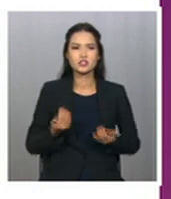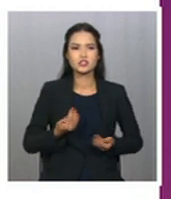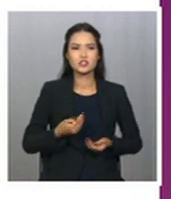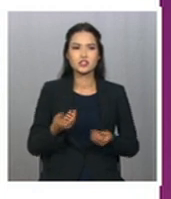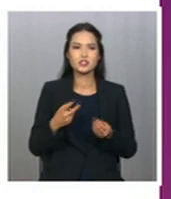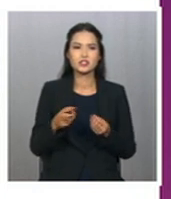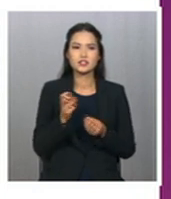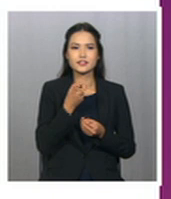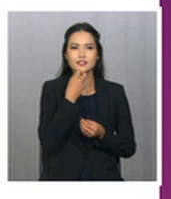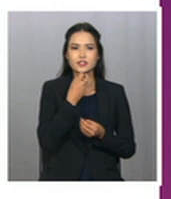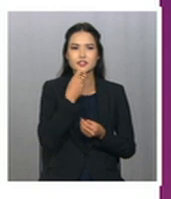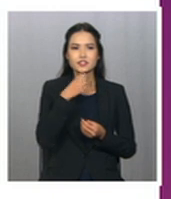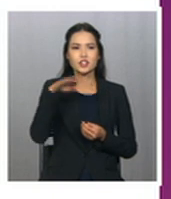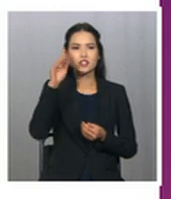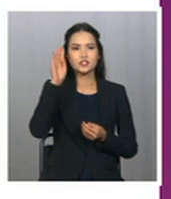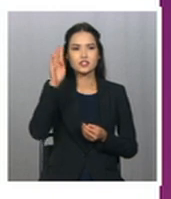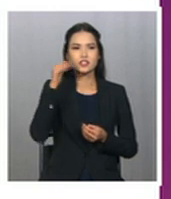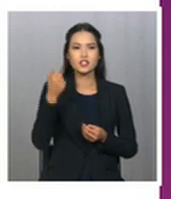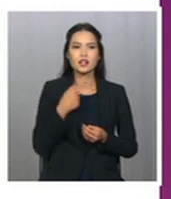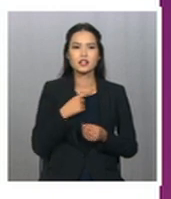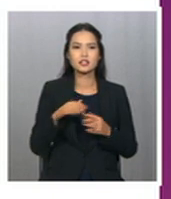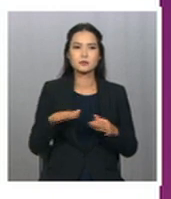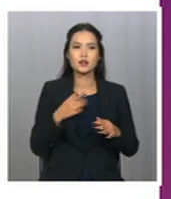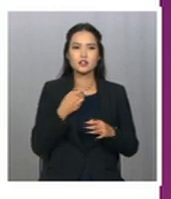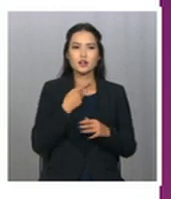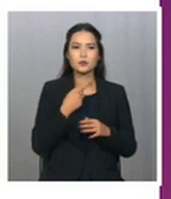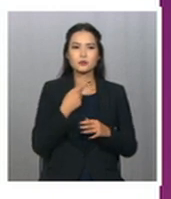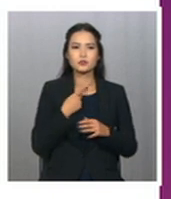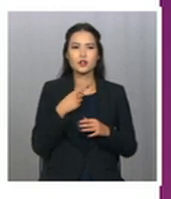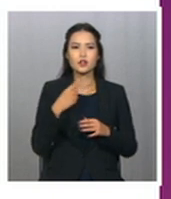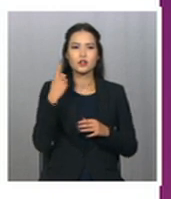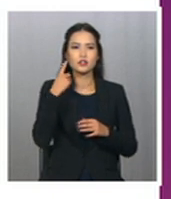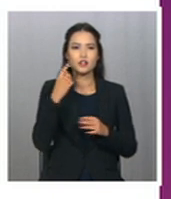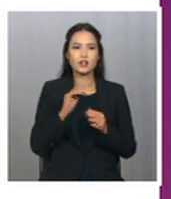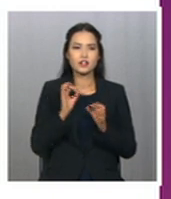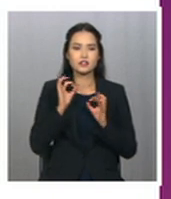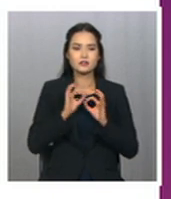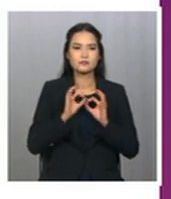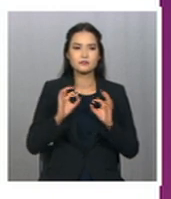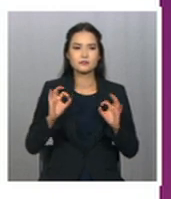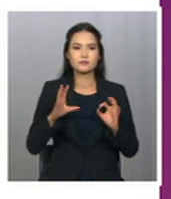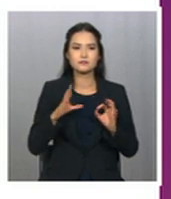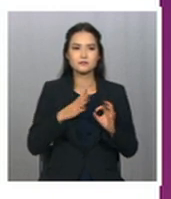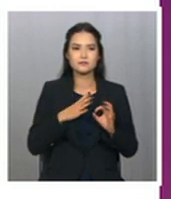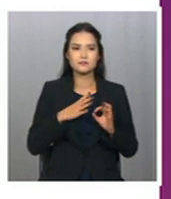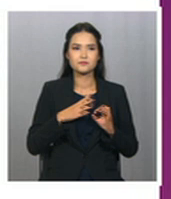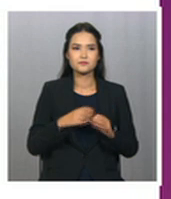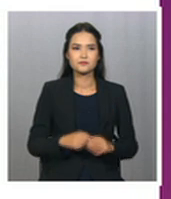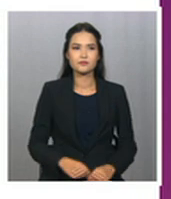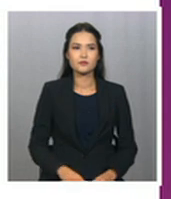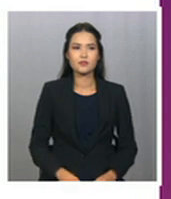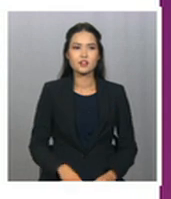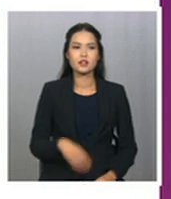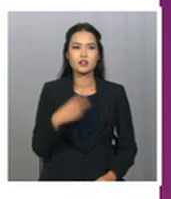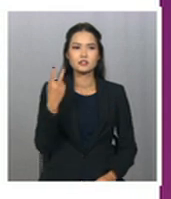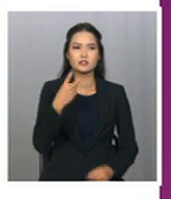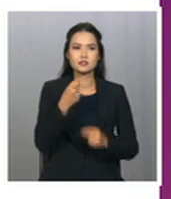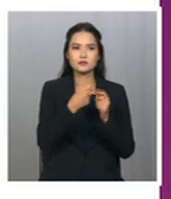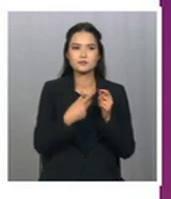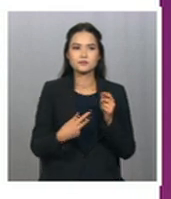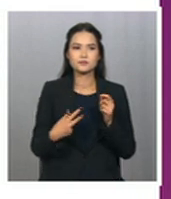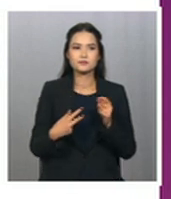күлкілері, жігіттердің дабырлаған дауыстары құлаққа анық естіле бастады. Екінші үзінді.